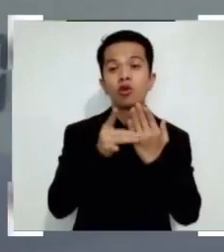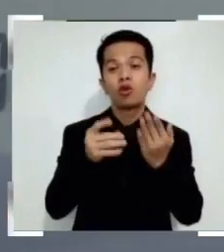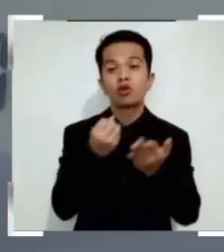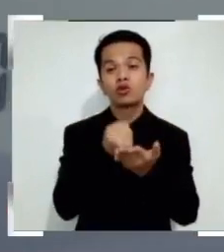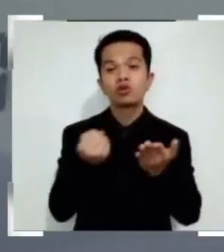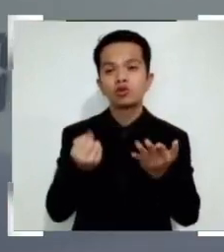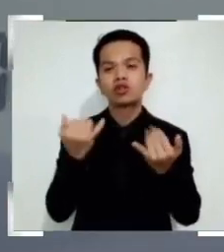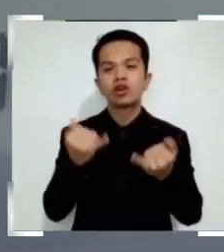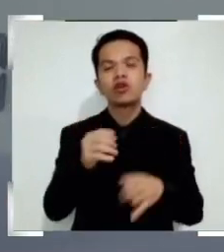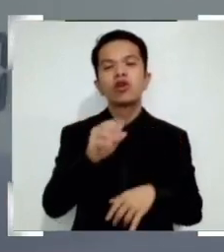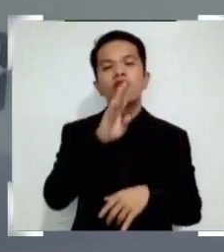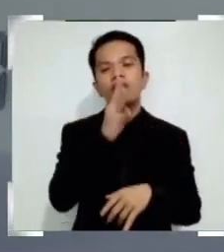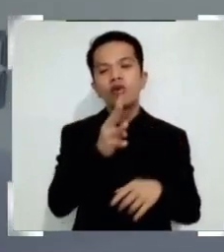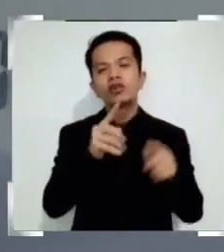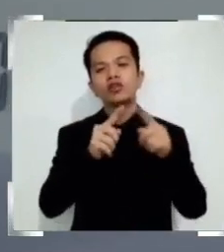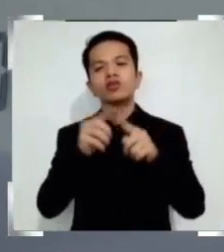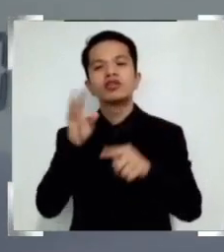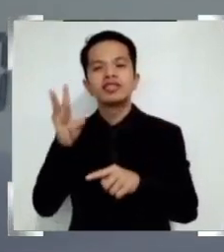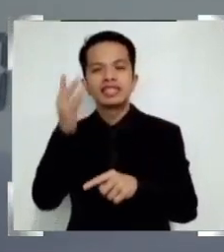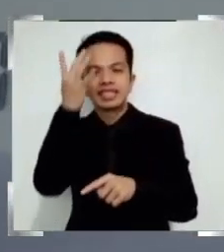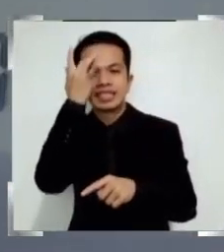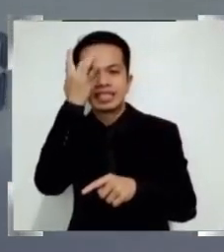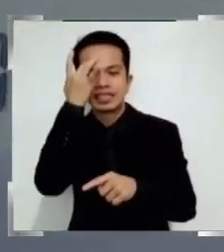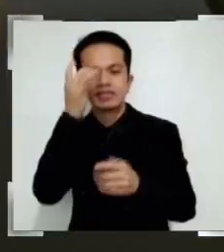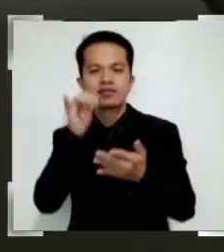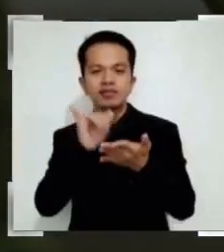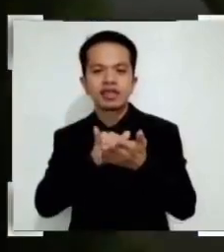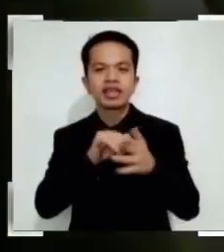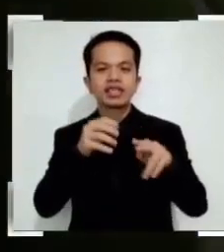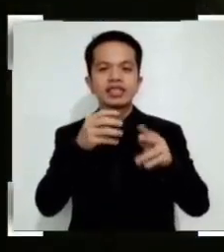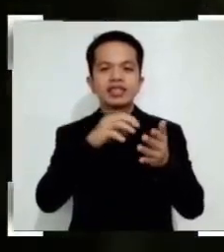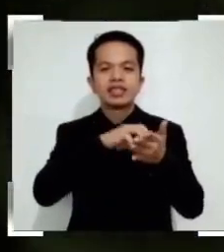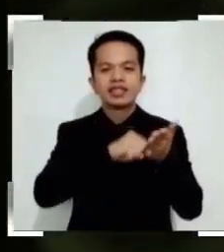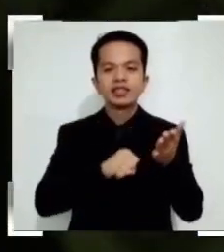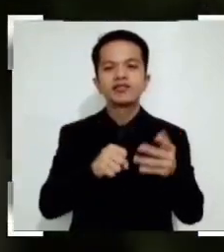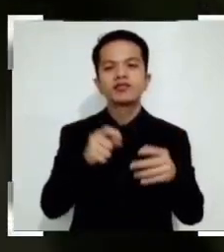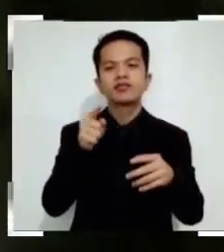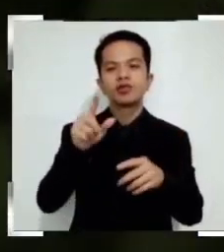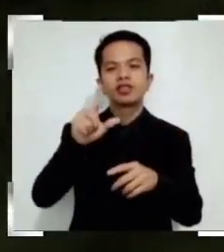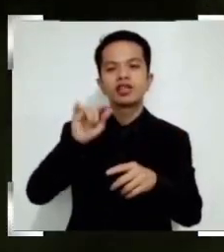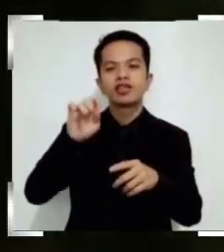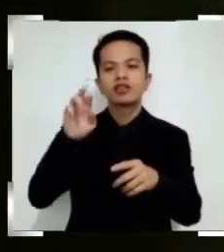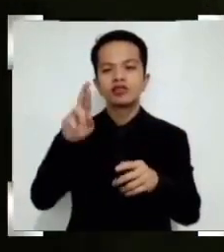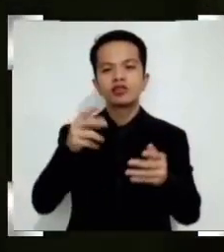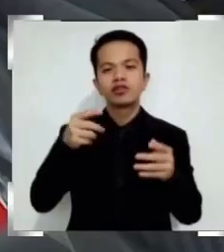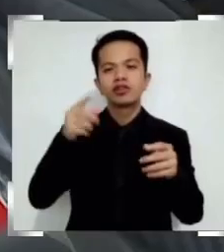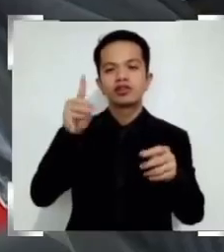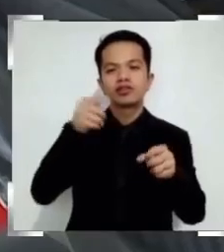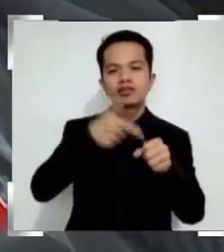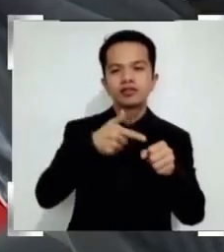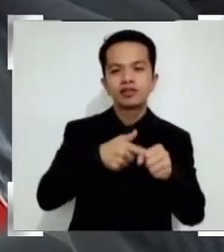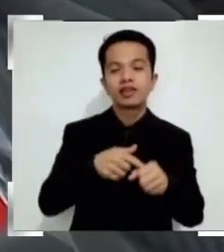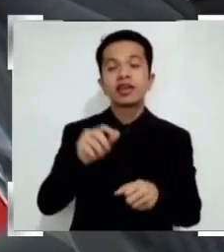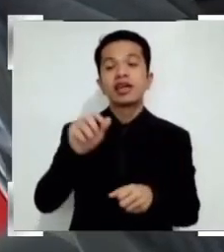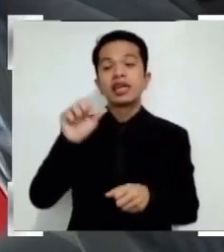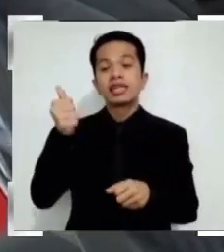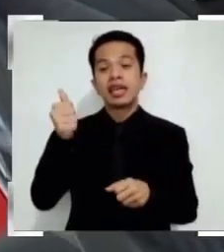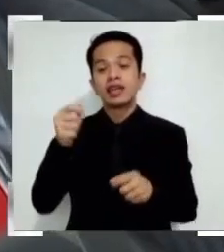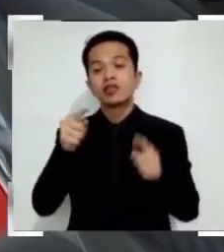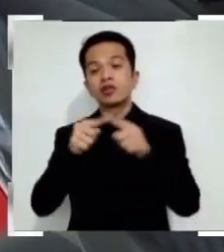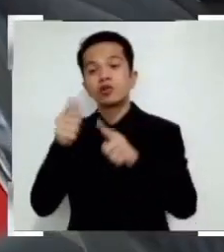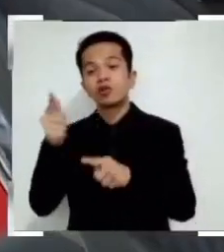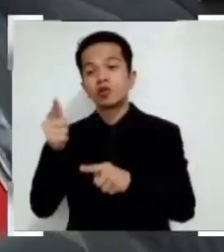centavos ang posibleng tapyas sa kada litro ng diesel. 10 to 20 centavos naman sa gasolina. Sa tansya naman ni Oil